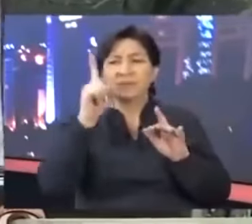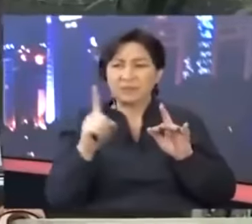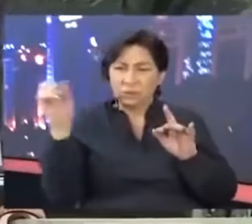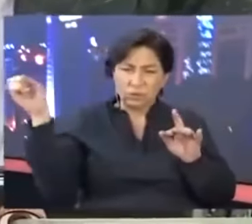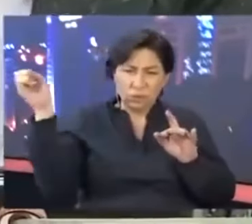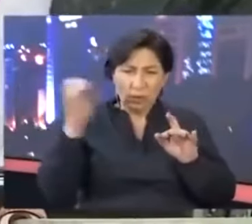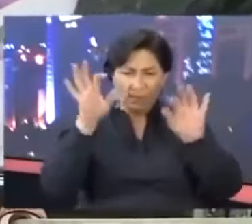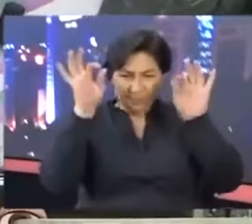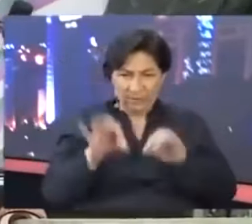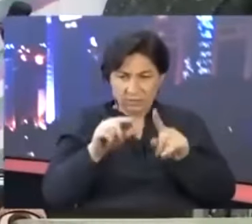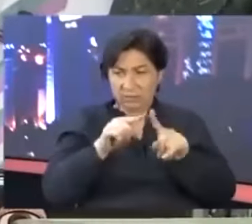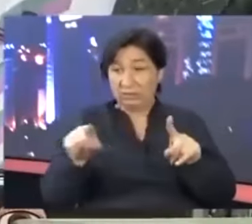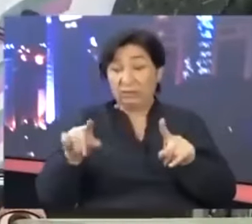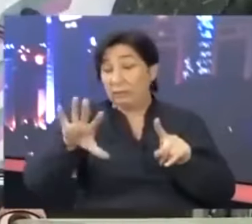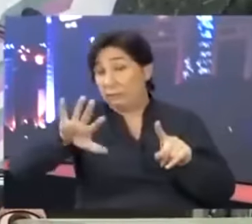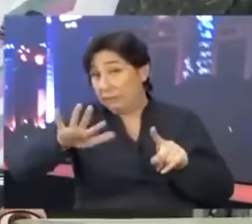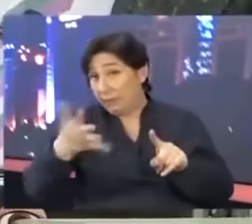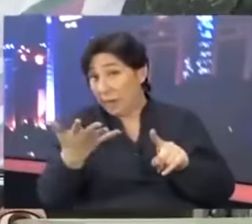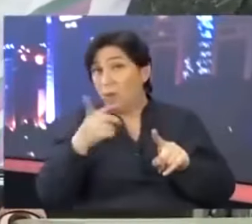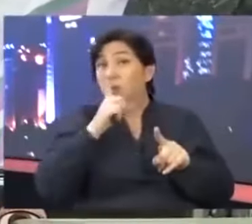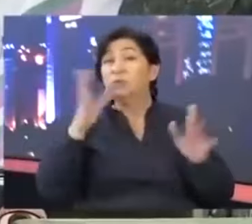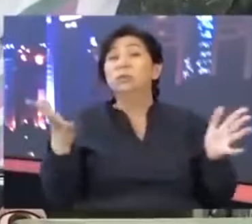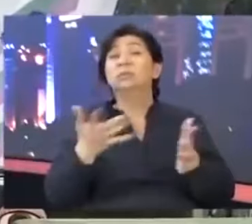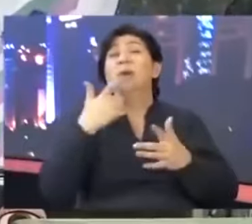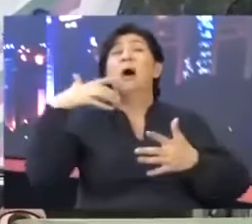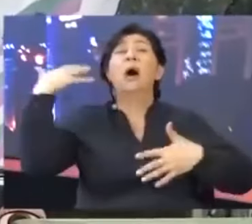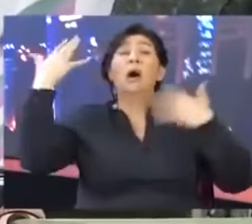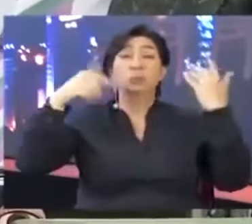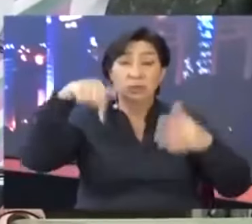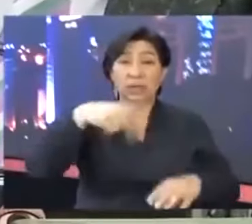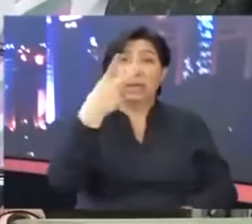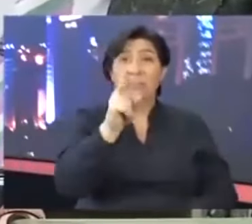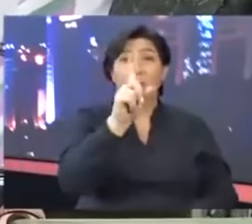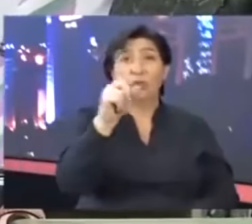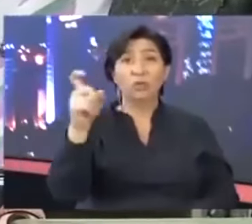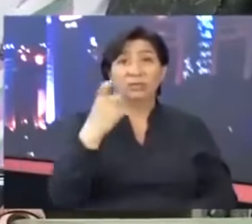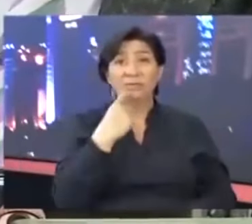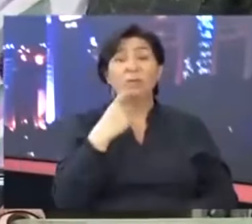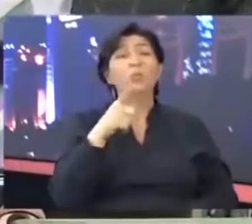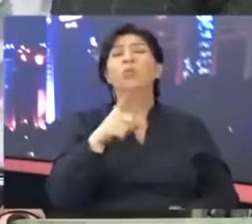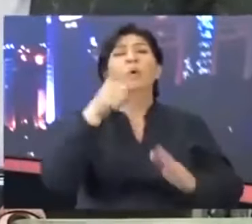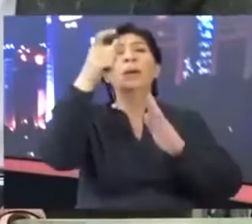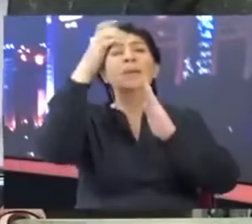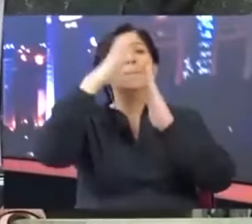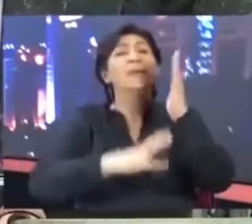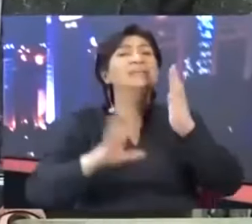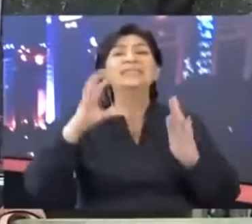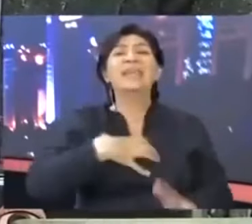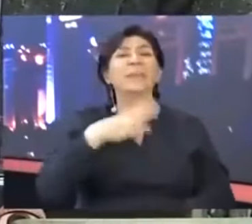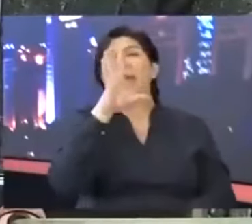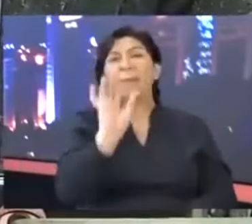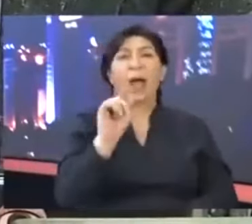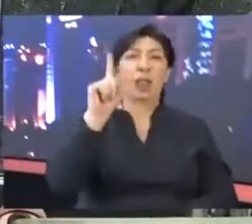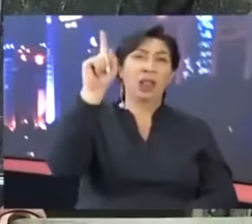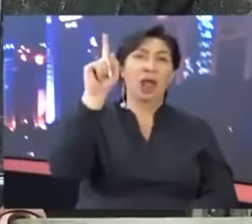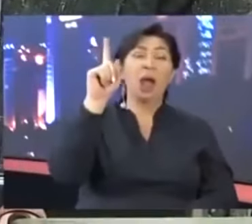gönderilmesinden itibaren ya da yüzyıllar sonra bugün 2019 yılında metnin sahibi Allah ama Metin Allah